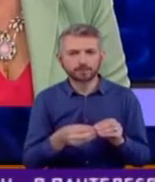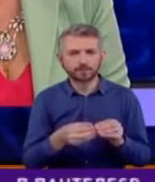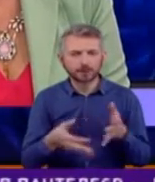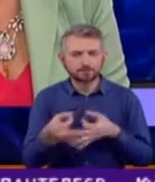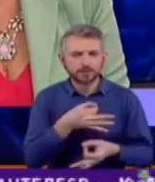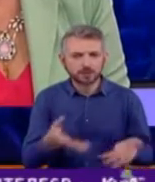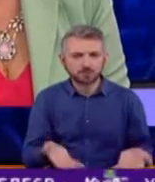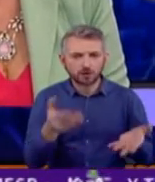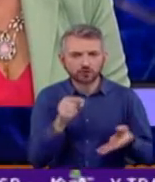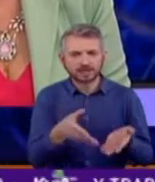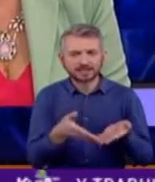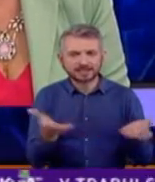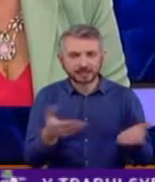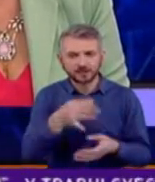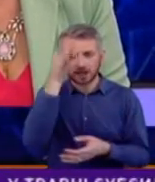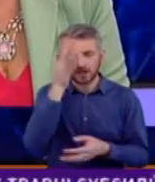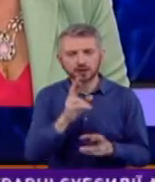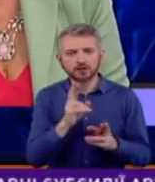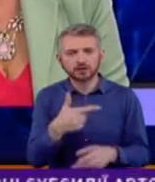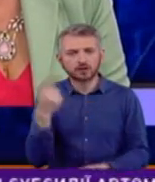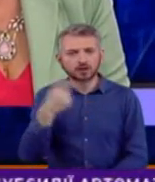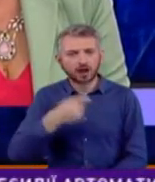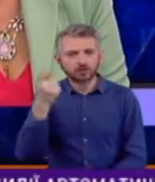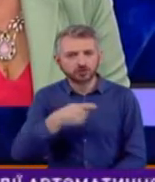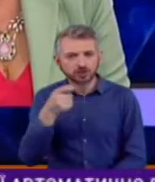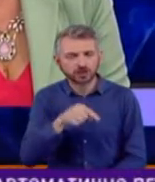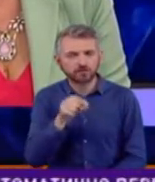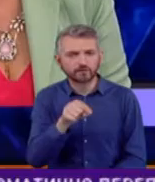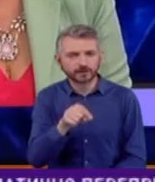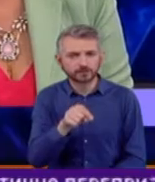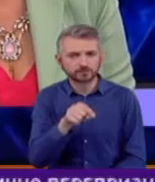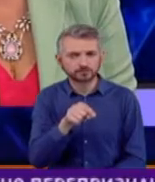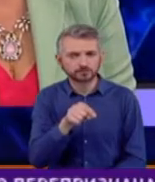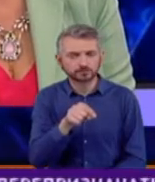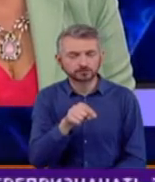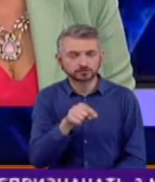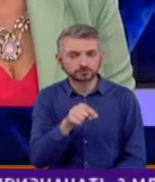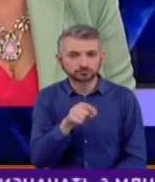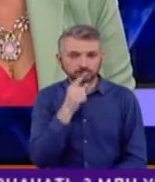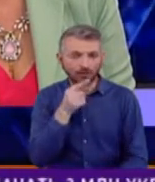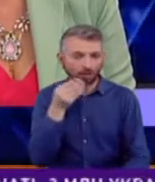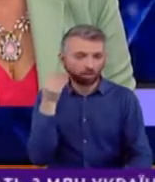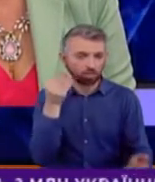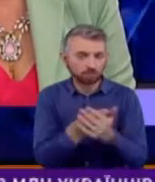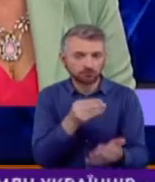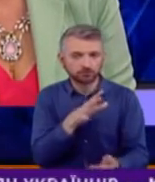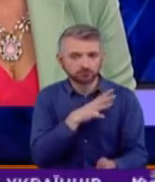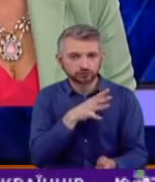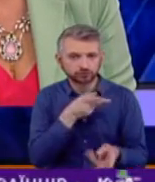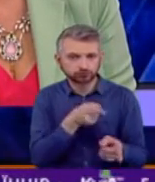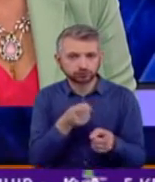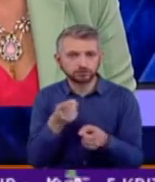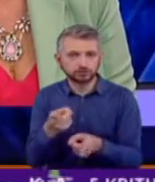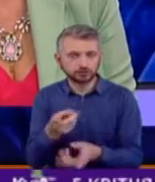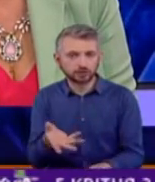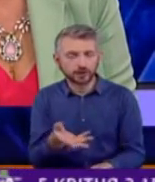піднімалось на тій сцені. Згадайте, як гаїшників, він хвіст і в гриву, як кажуть у народі,